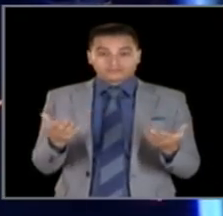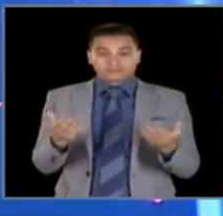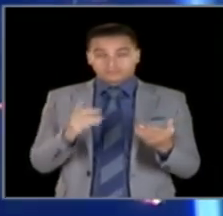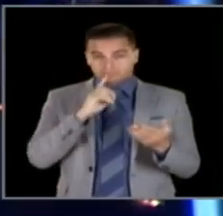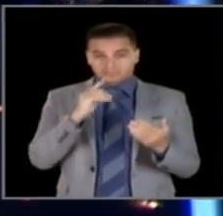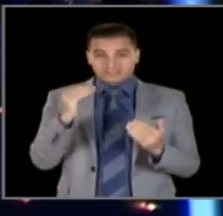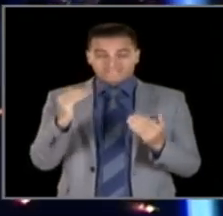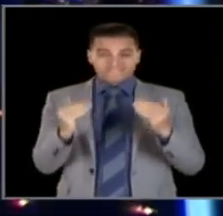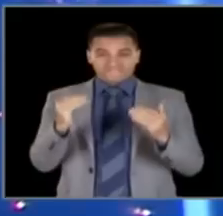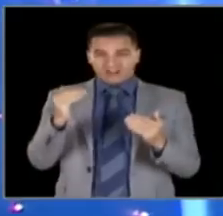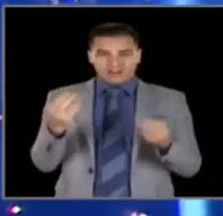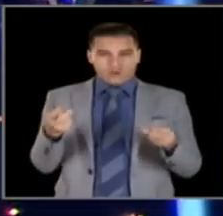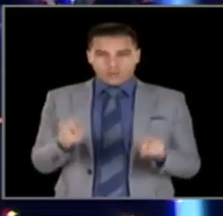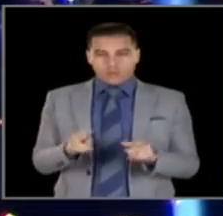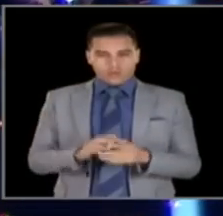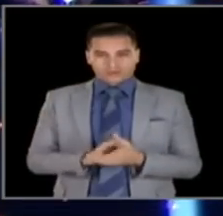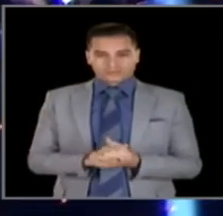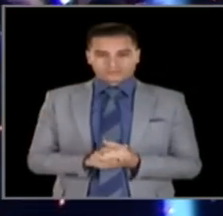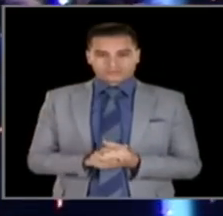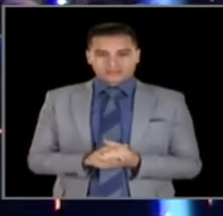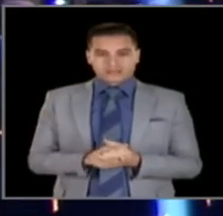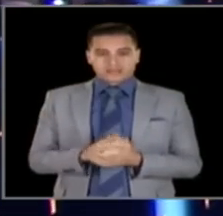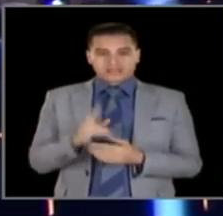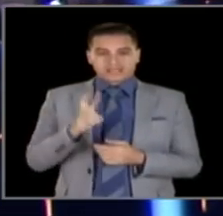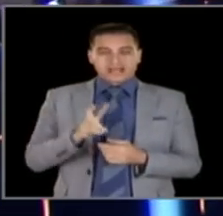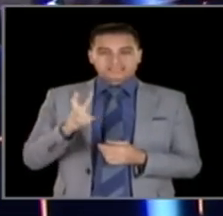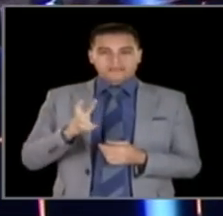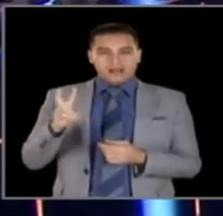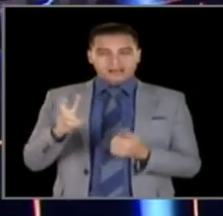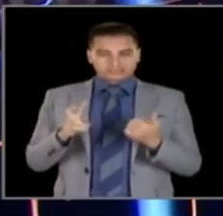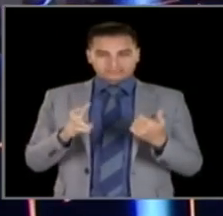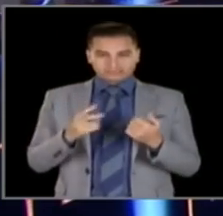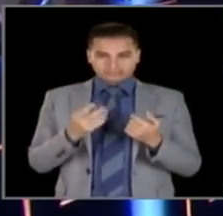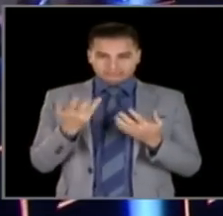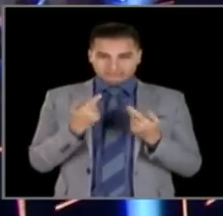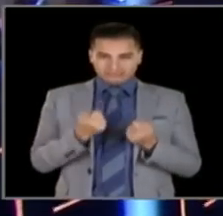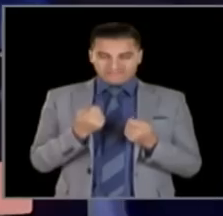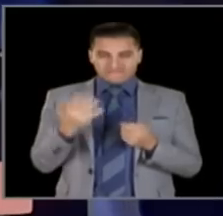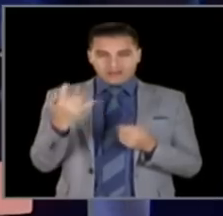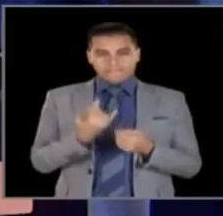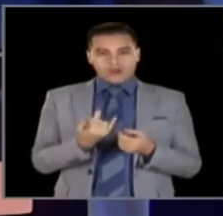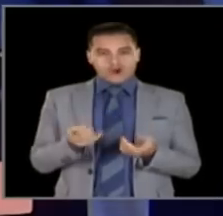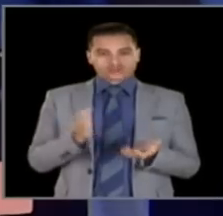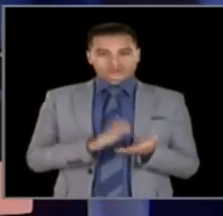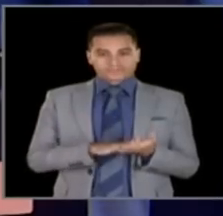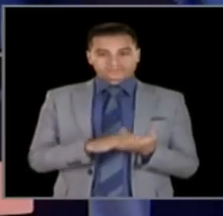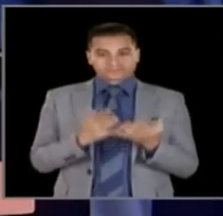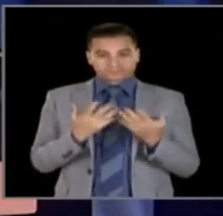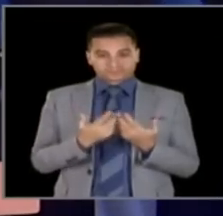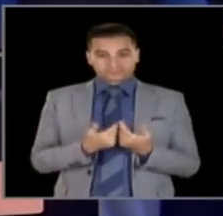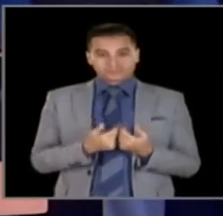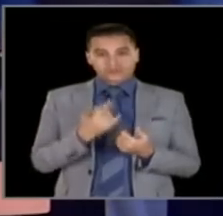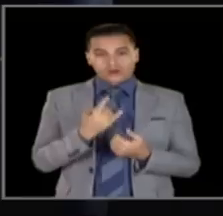اتغيرت، ولكن الفرق زي ما هو، 3 سبعات، ما كانش عندكم نقاط وفي إجابتين صح،